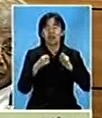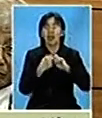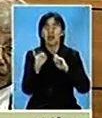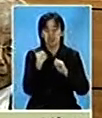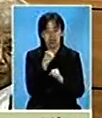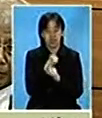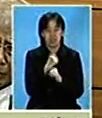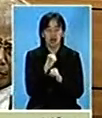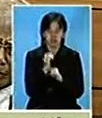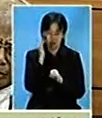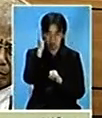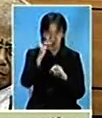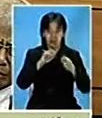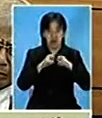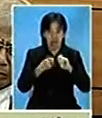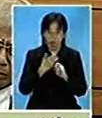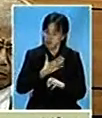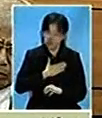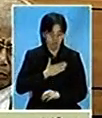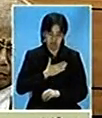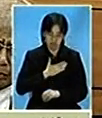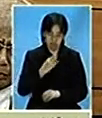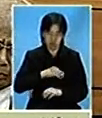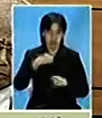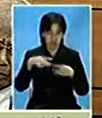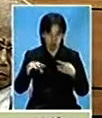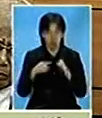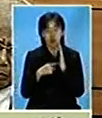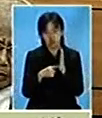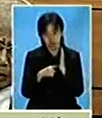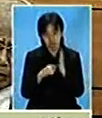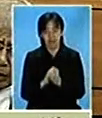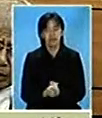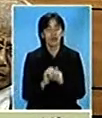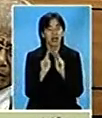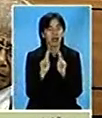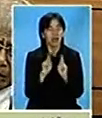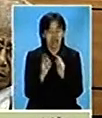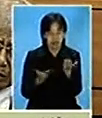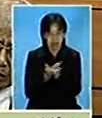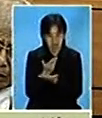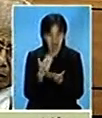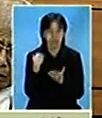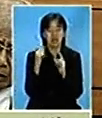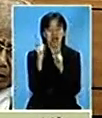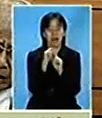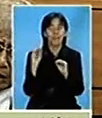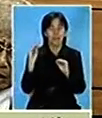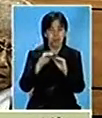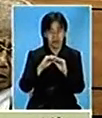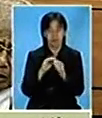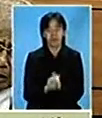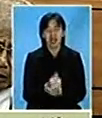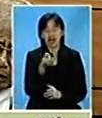กันขึ้นมาอีกในอนาคตซึ่งผมเห็นด้วยนะครับตัวอย่างเช่นนะครับในชั้นกรรมาธิการมีการเพิ่มนิยามศัพท์อย่างเช่นเดิมเนี่ยมีการประ